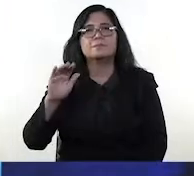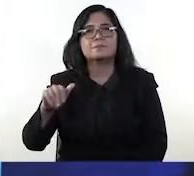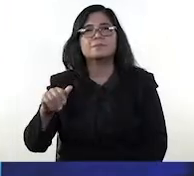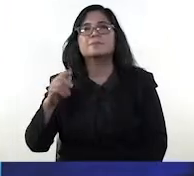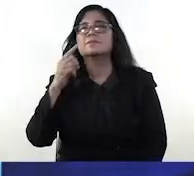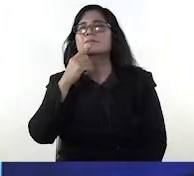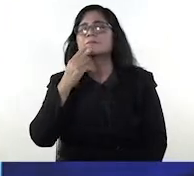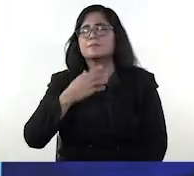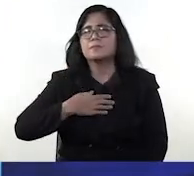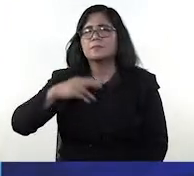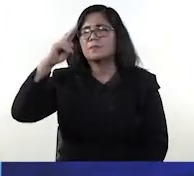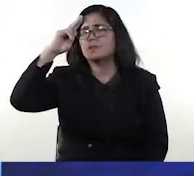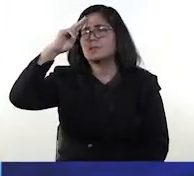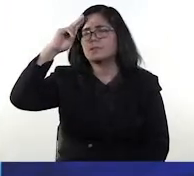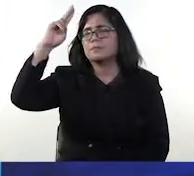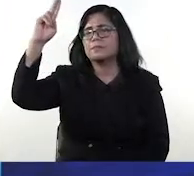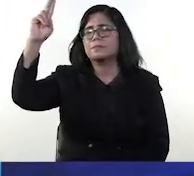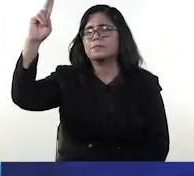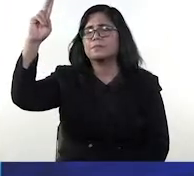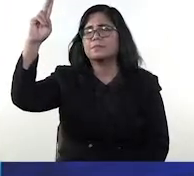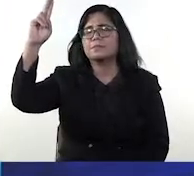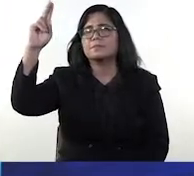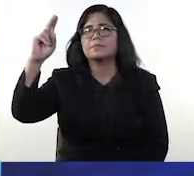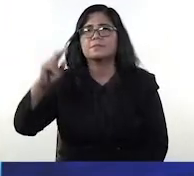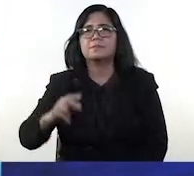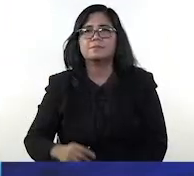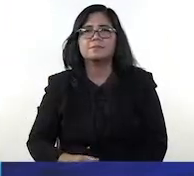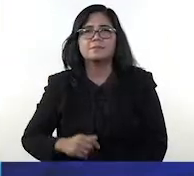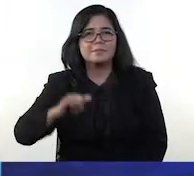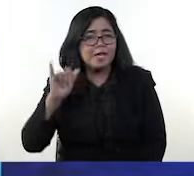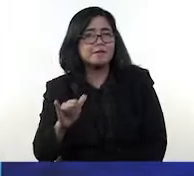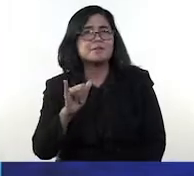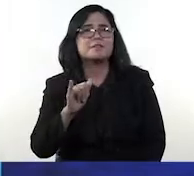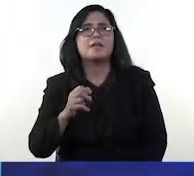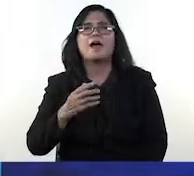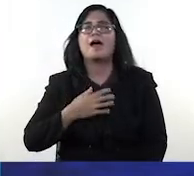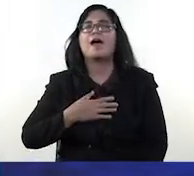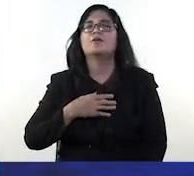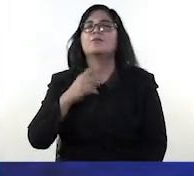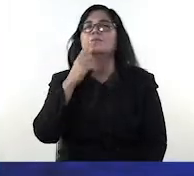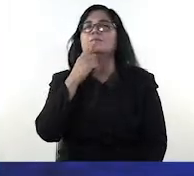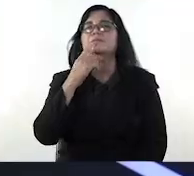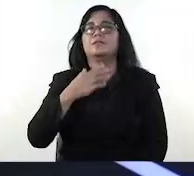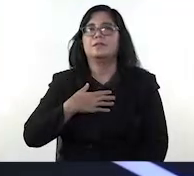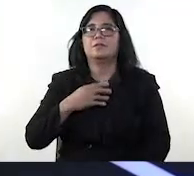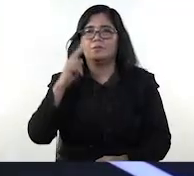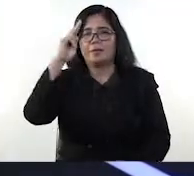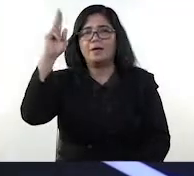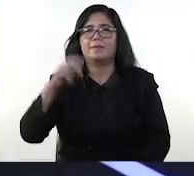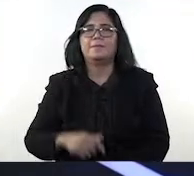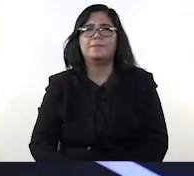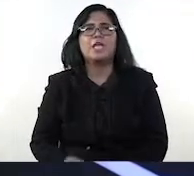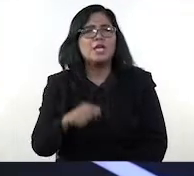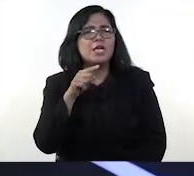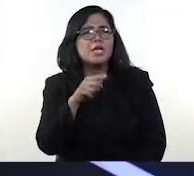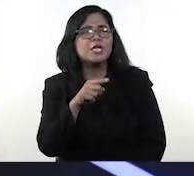aku masih punya tuhan Yes aku masih punya Tuhan